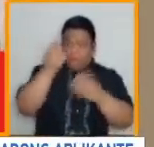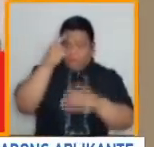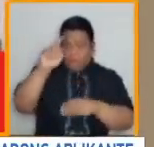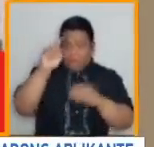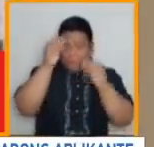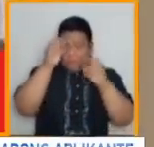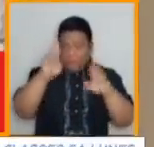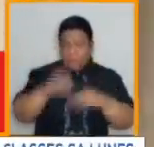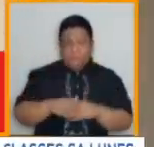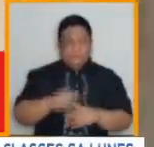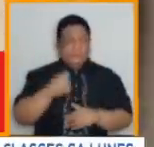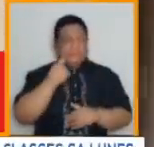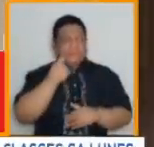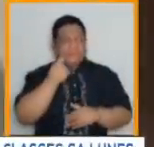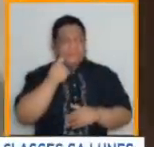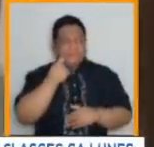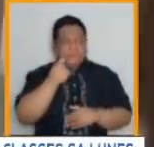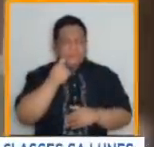Not enough time na yung